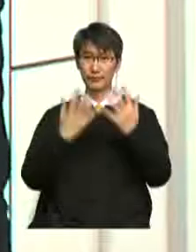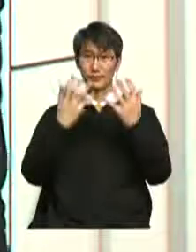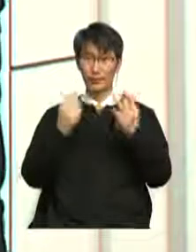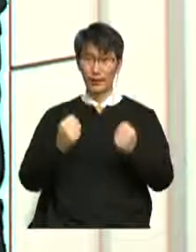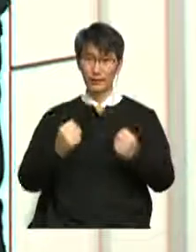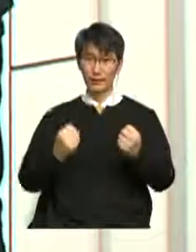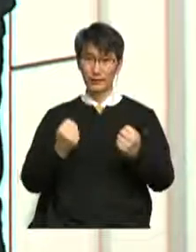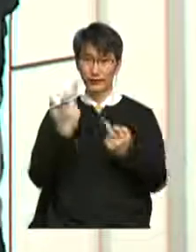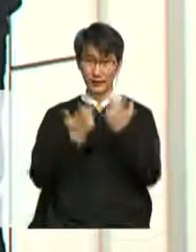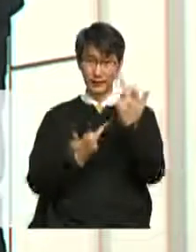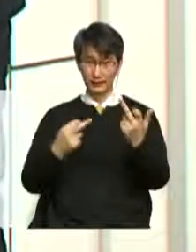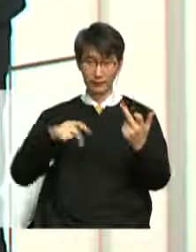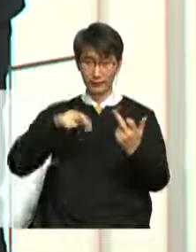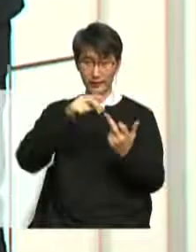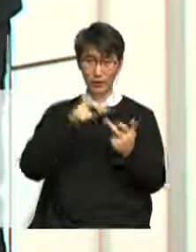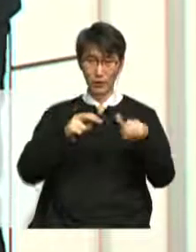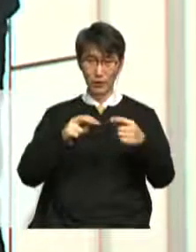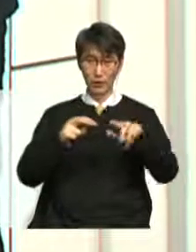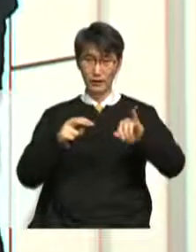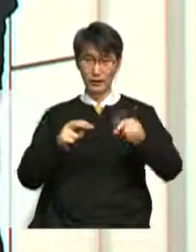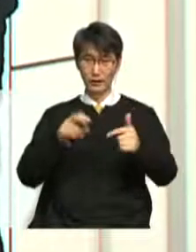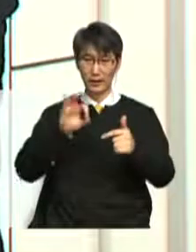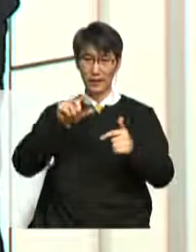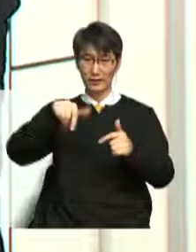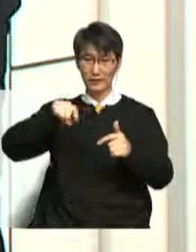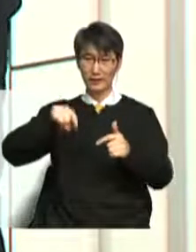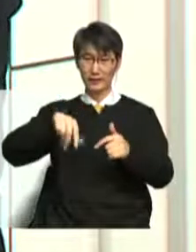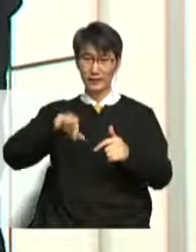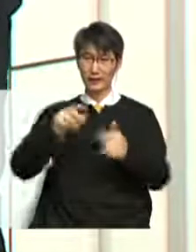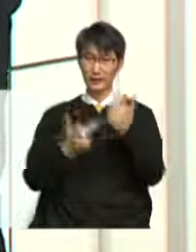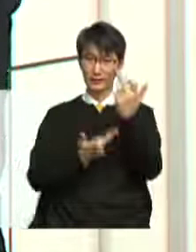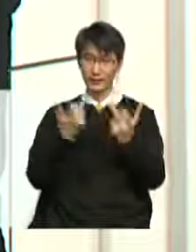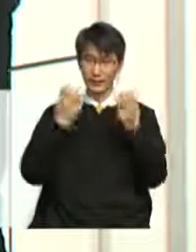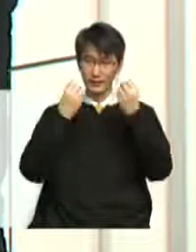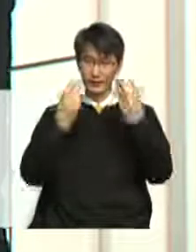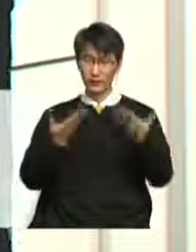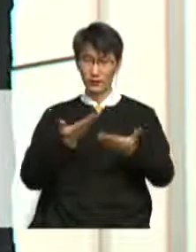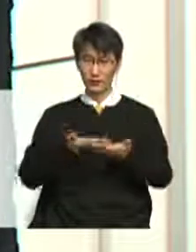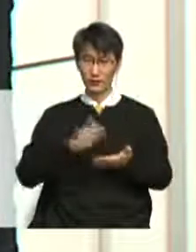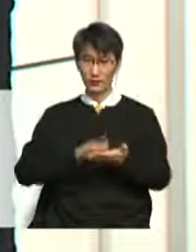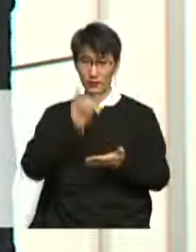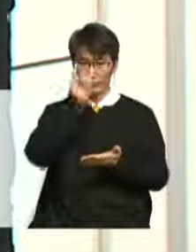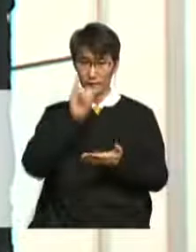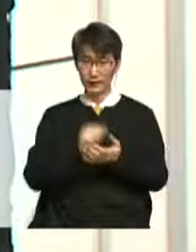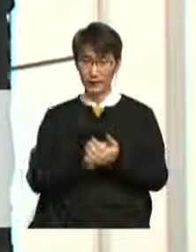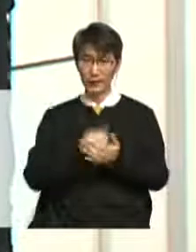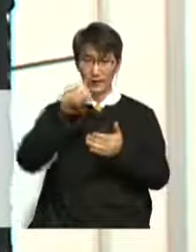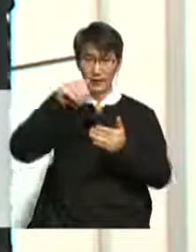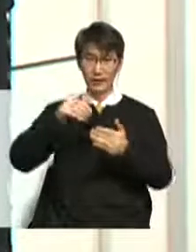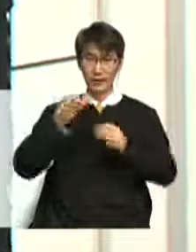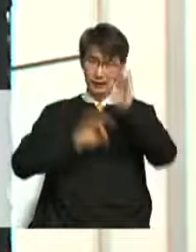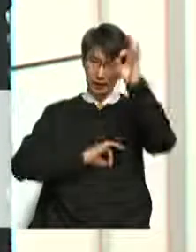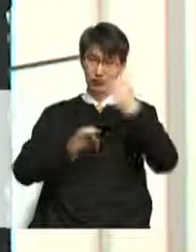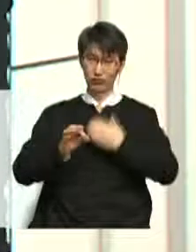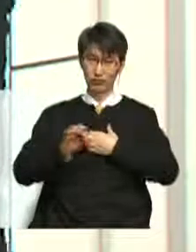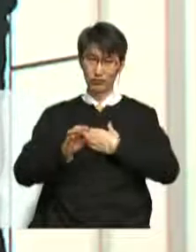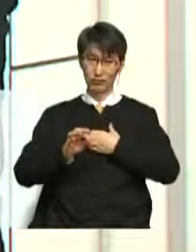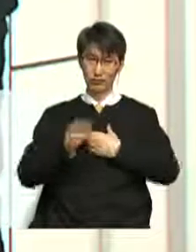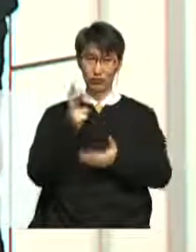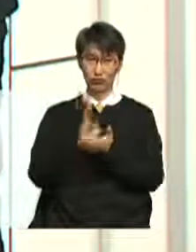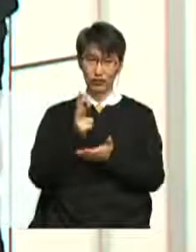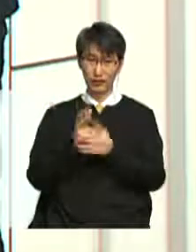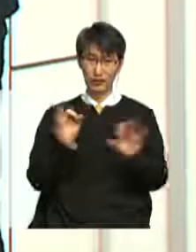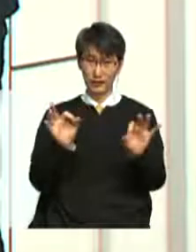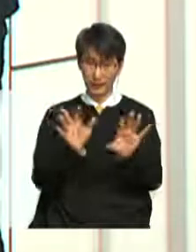많은 등산객들이 찾고 있는 광진구 아차산 일대가 새롭게 정비됩니다. 사고 위험이 높았던 등산로 입구